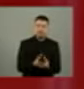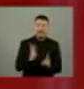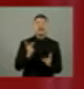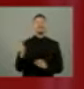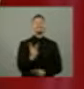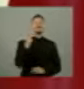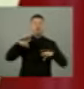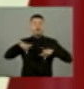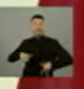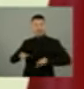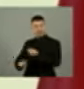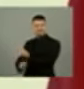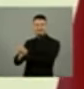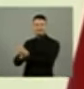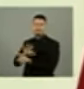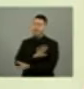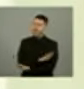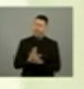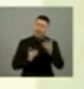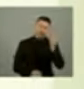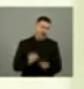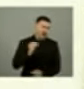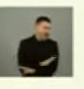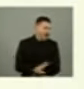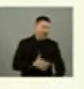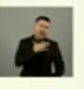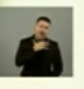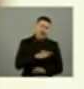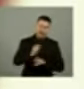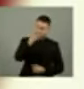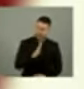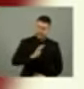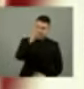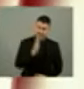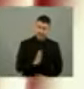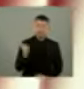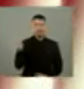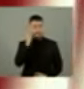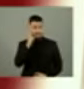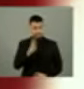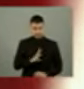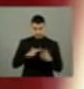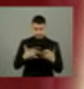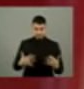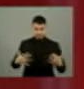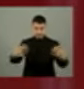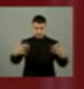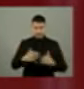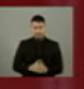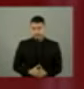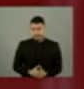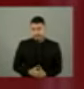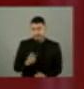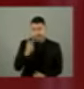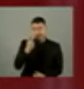σας είπα. Δεν ξέρουμε τι μας ξημερώνει αυτή τη στιγμή στο ΣΥΡΙΖΑ. Όσοι κάνουμε το ρεπορτάζ του, δεν ξέρουμε τι μπορεί να γίνει